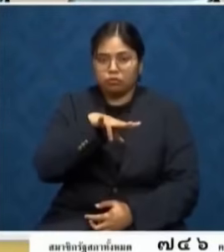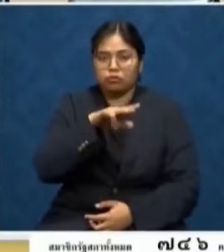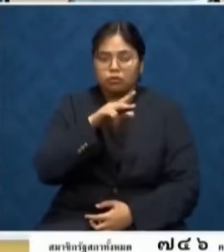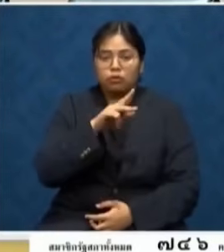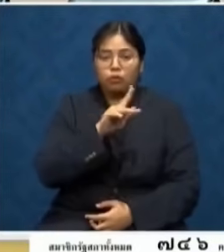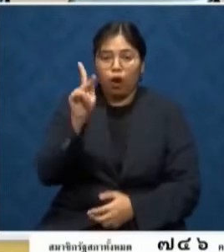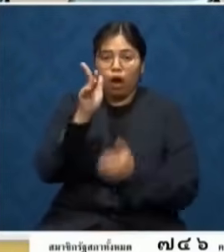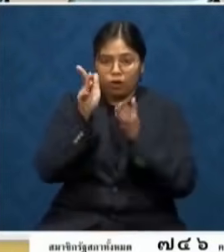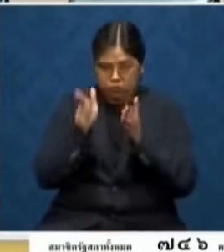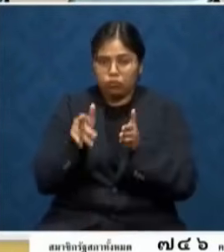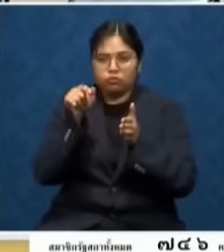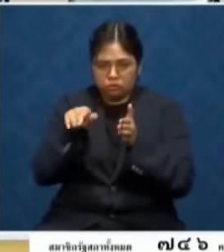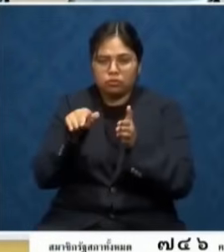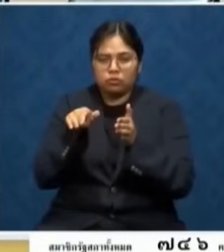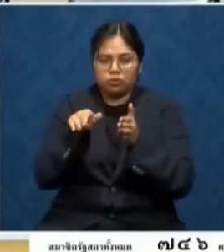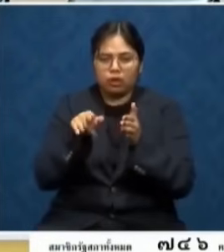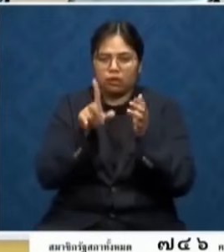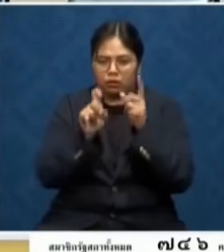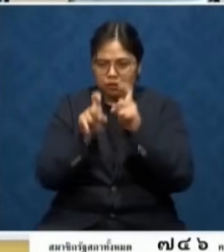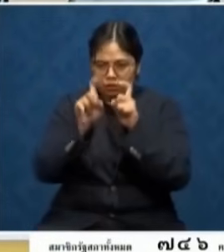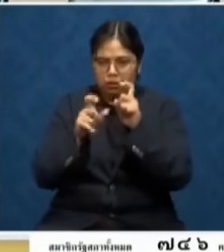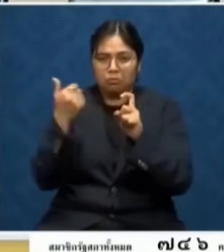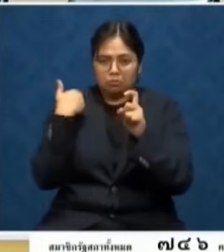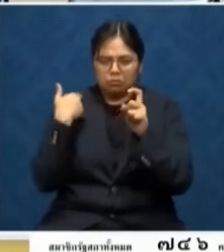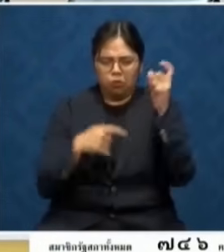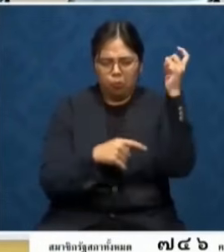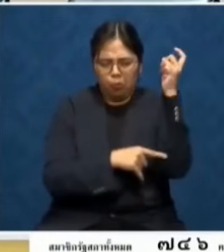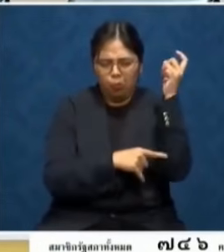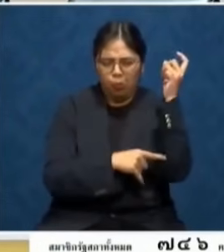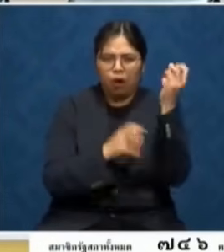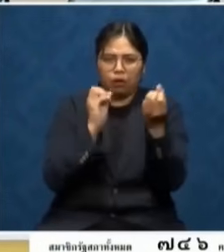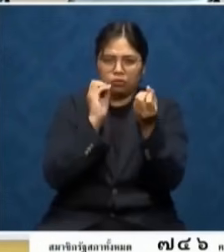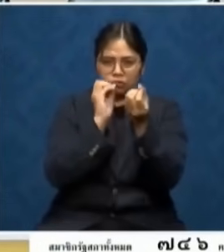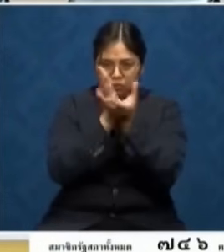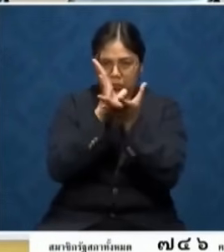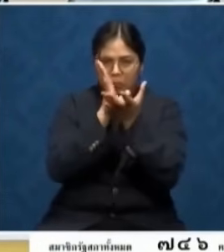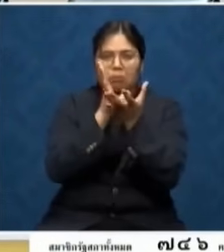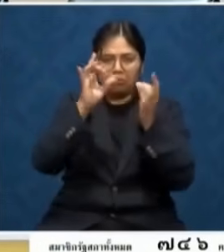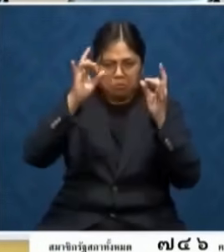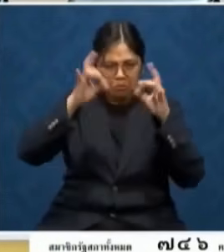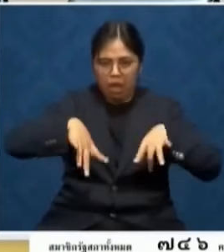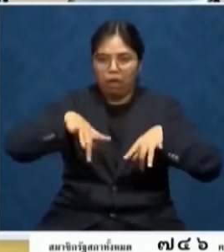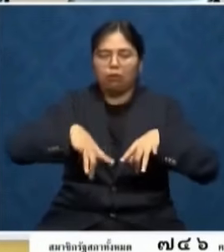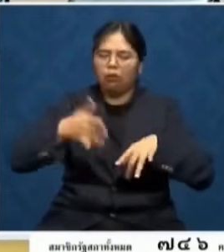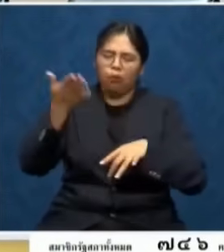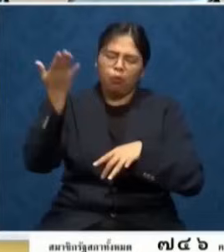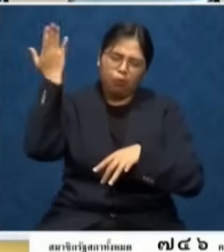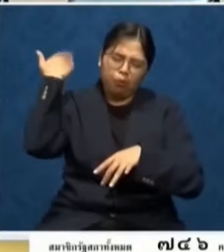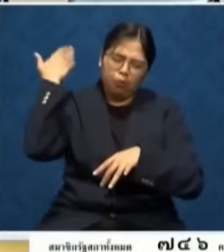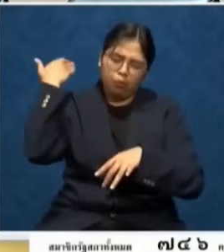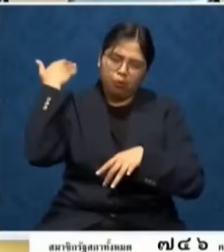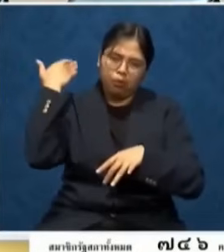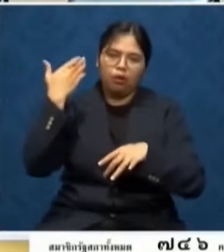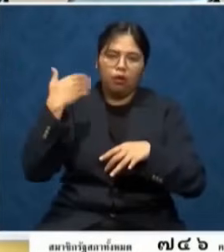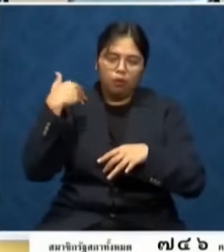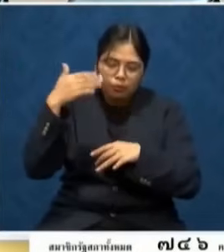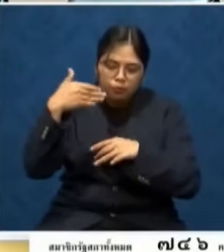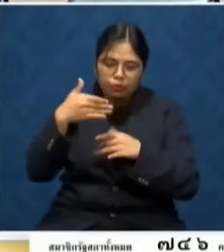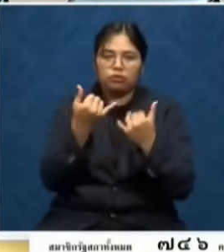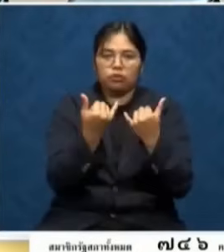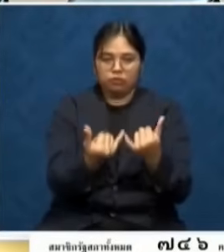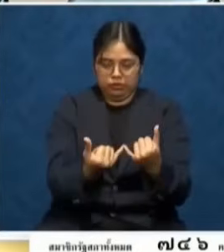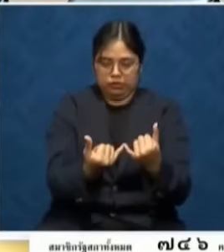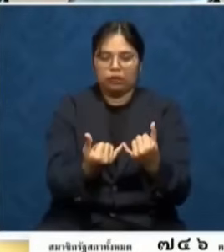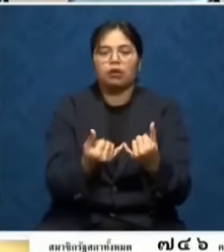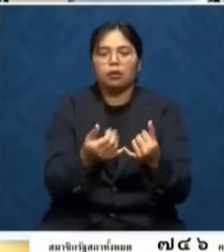ไม่เกิดขึ้นจริงอยู่ภาคใต้มีวิกฤตมาตั้งแต่อดีต ตั้งแต่สมัยก่อนแต่ทุกอย่างก็มีความ